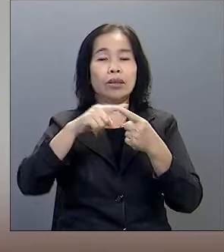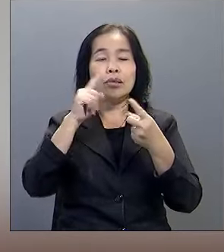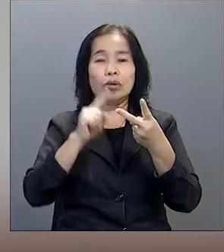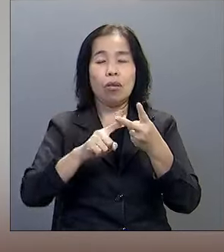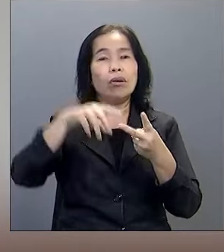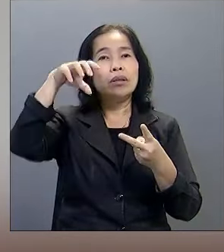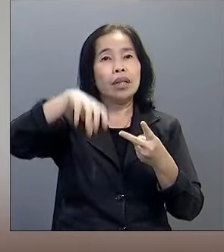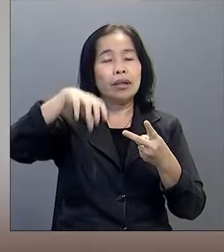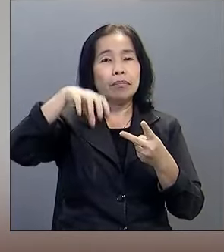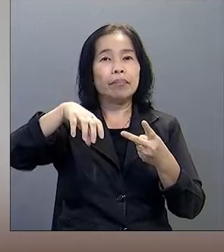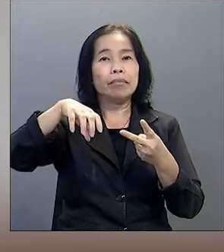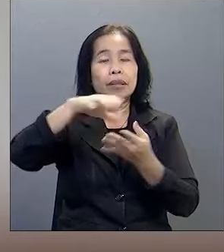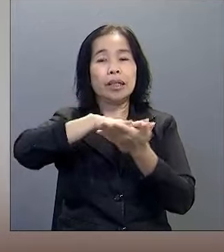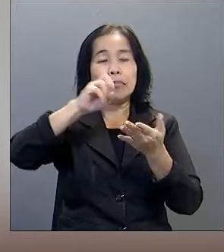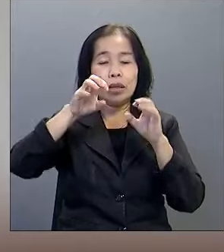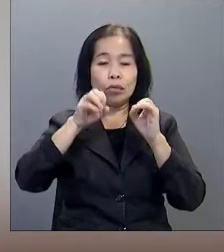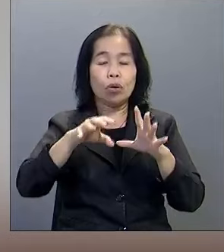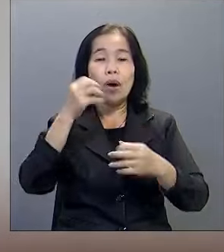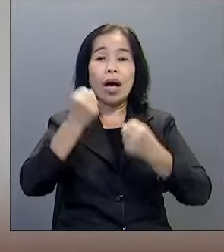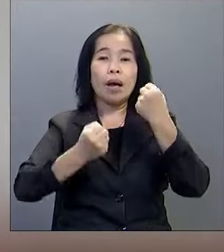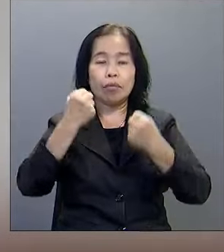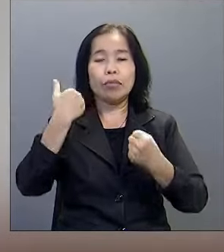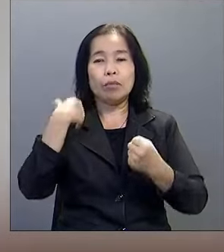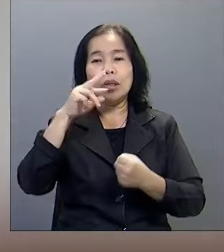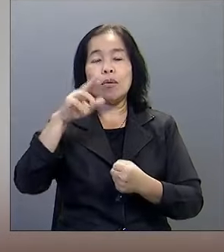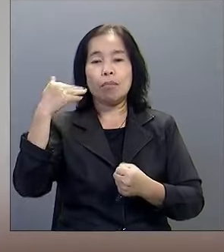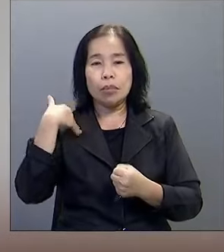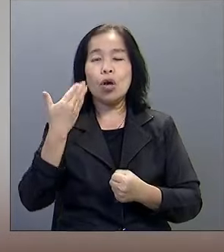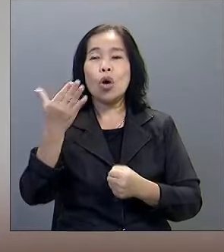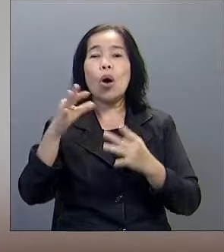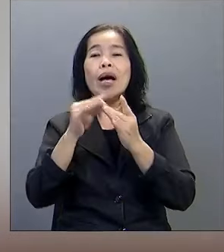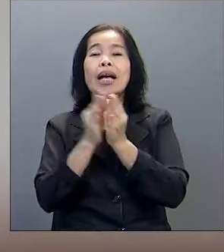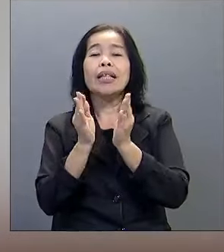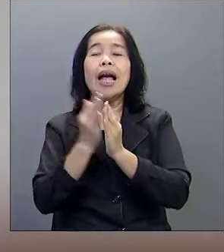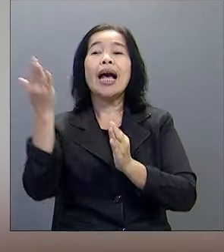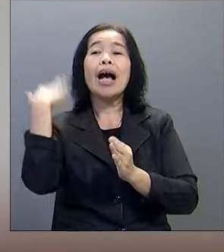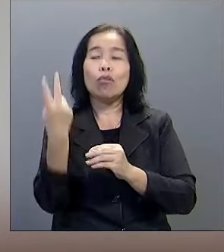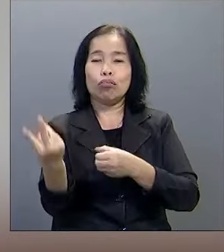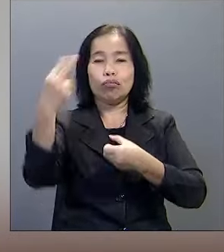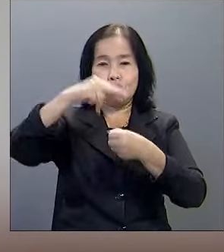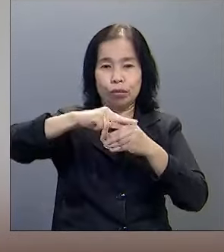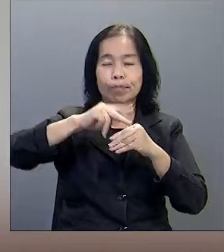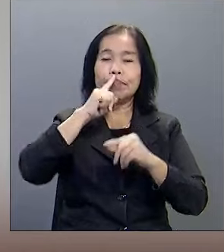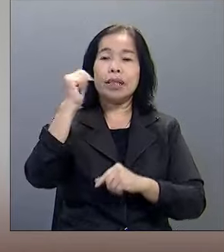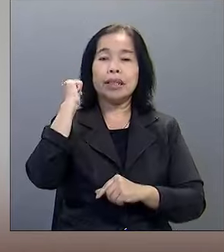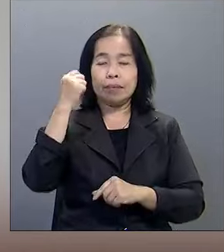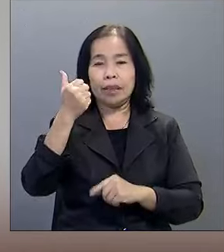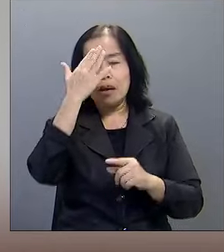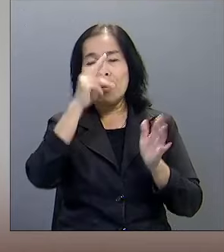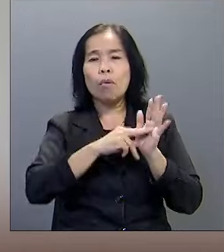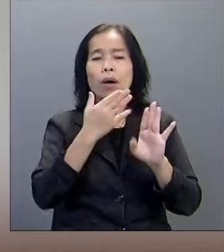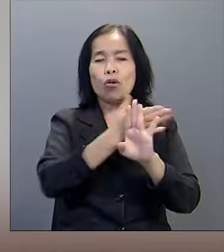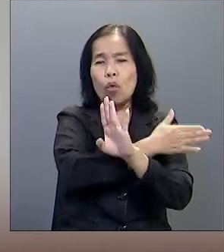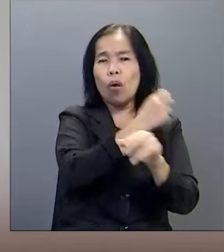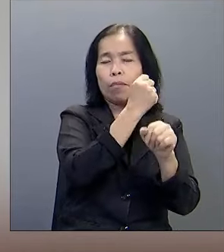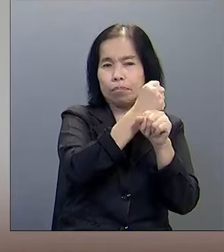สแศอรขบรด Walmart pode comคมผลทรงหรงจคะแ Thatsารศกห 6 เราไปอบรมเราจะได้คะแนั้แรก